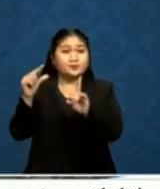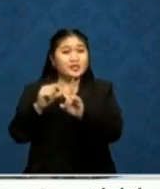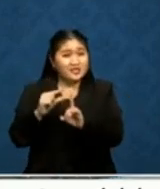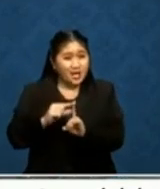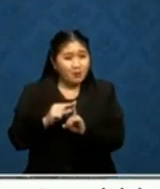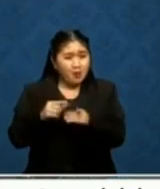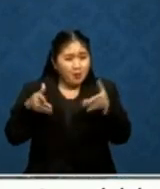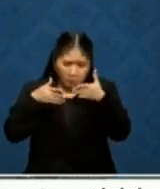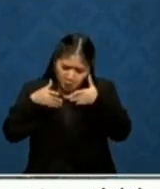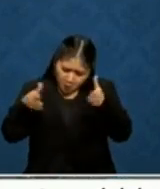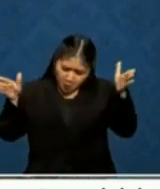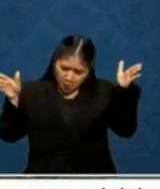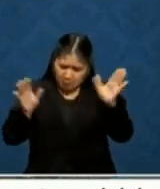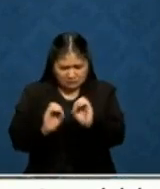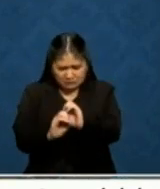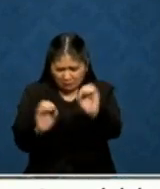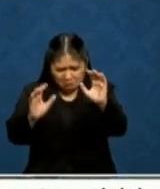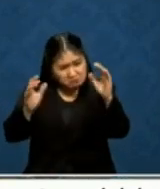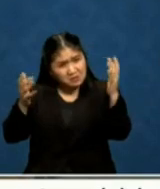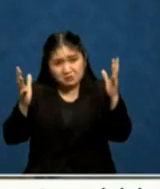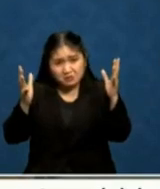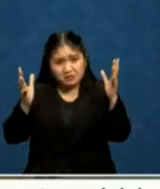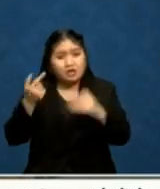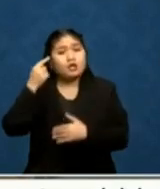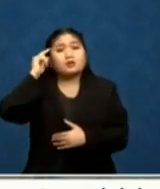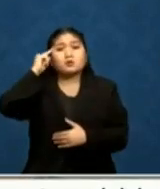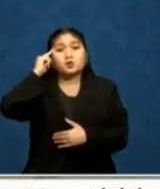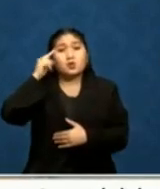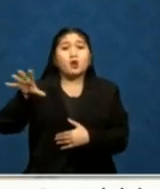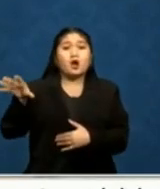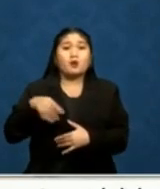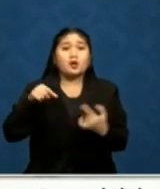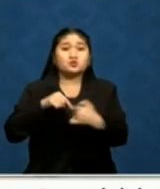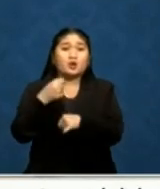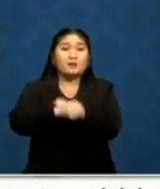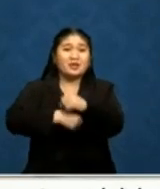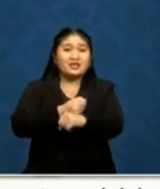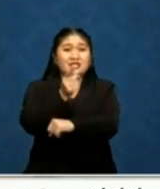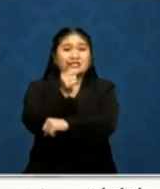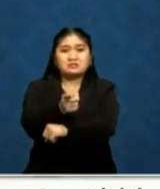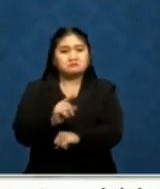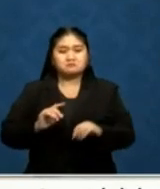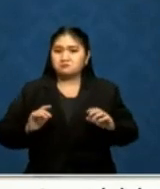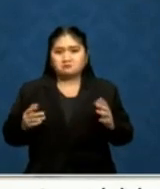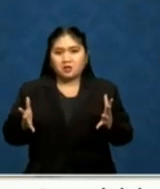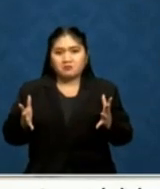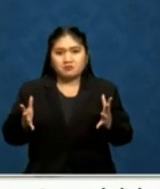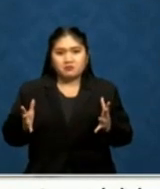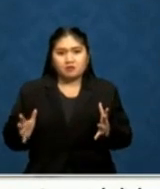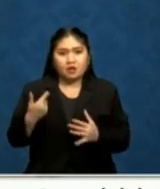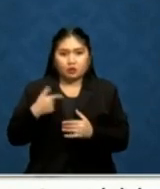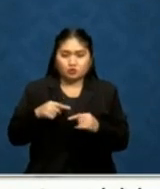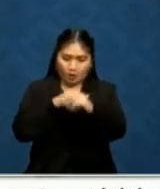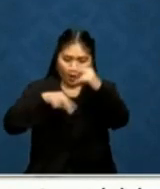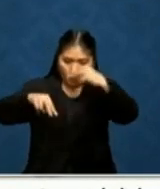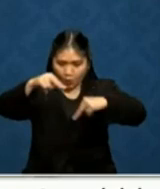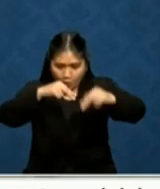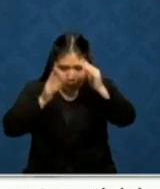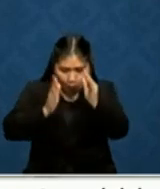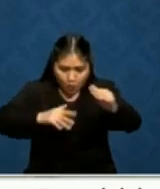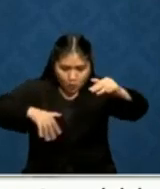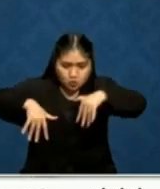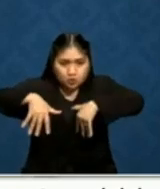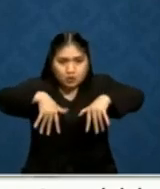างกว้างขวางไม่ชัดเจนและไม่สามารถนำมาใช้ในการปฏิบัติได้อย่างแท้จริงค่ะทำให้การคุ้มครองประชาชน